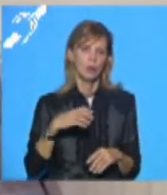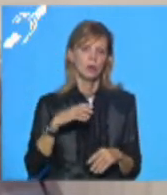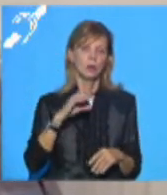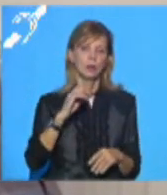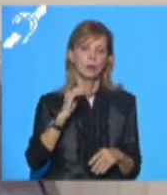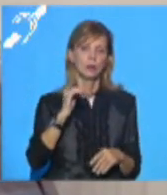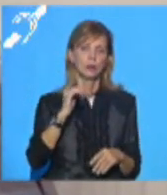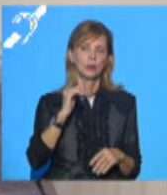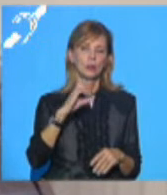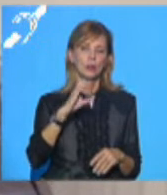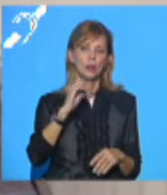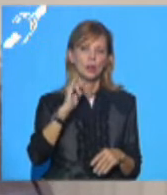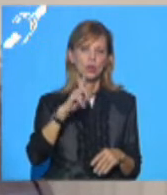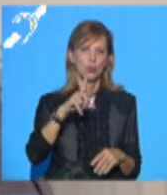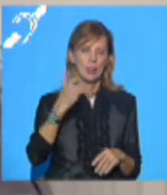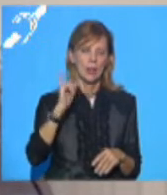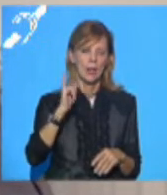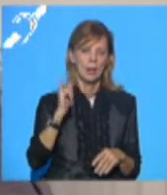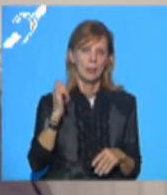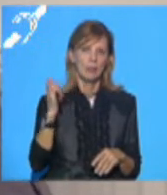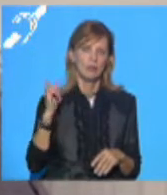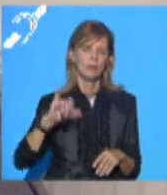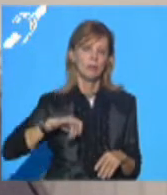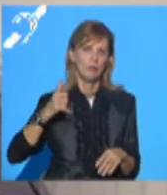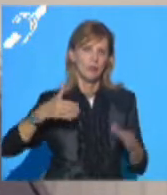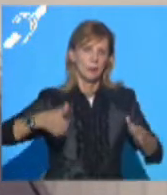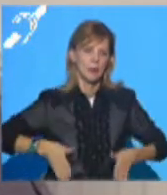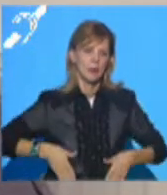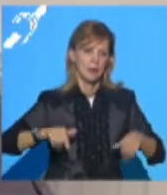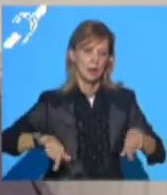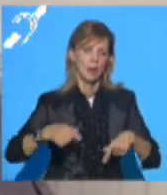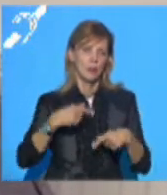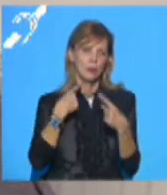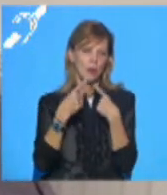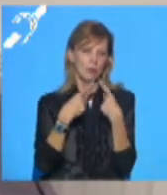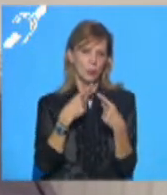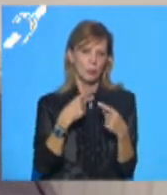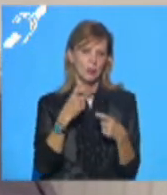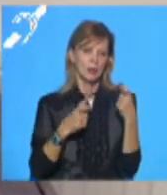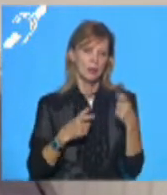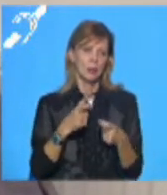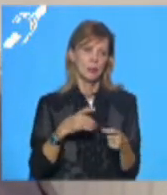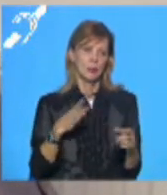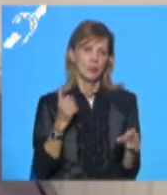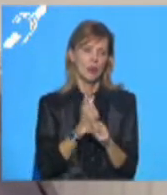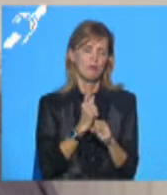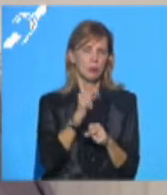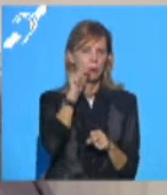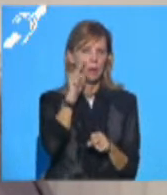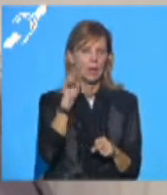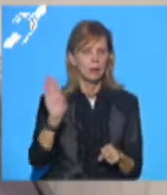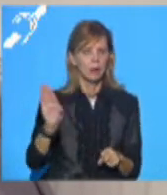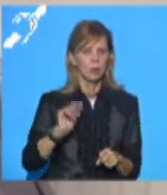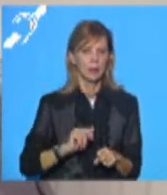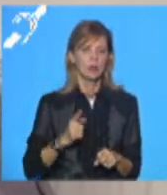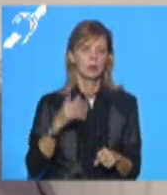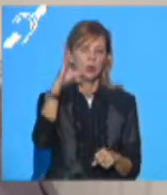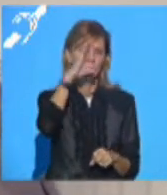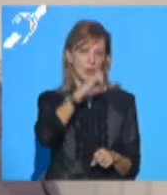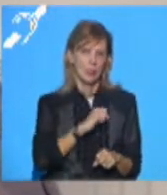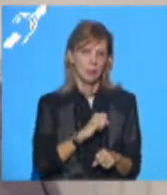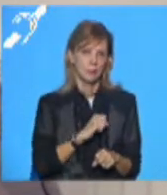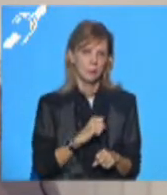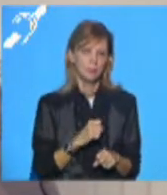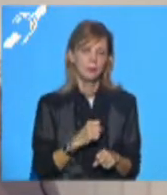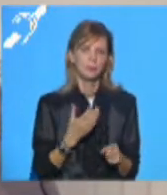Ciulei, Thomas Ciulei, va fi prezent aici vorbind despre creația tatălui lui într-o seară